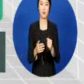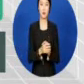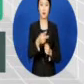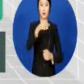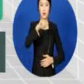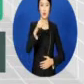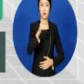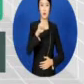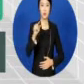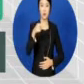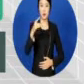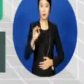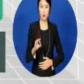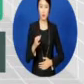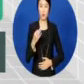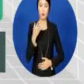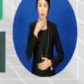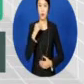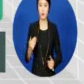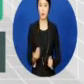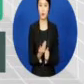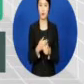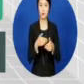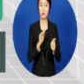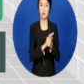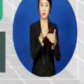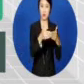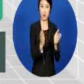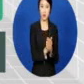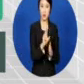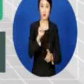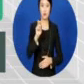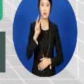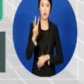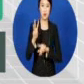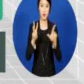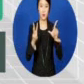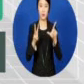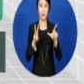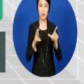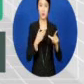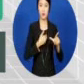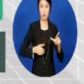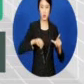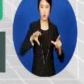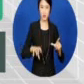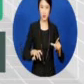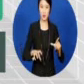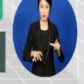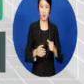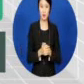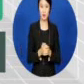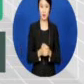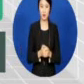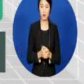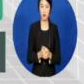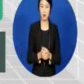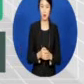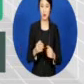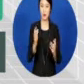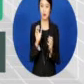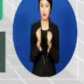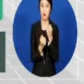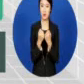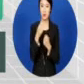신안동 행복키움 지원단은 지난 23일 주민센터에서 2015년 3분기 행복키움 지원단 간담회를